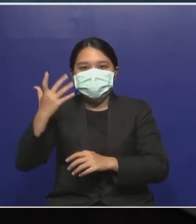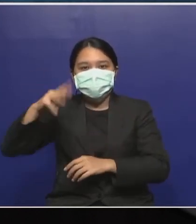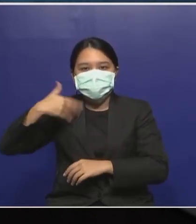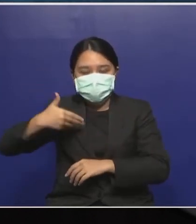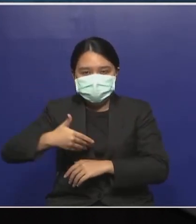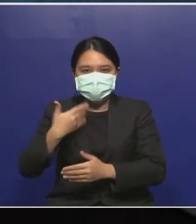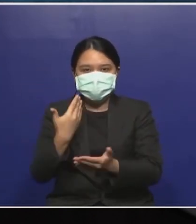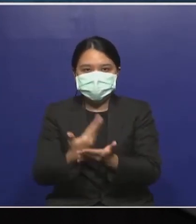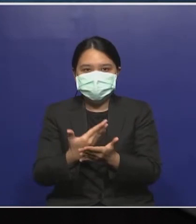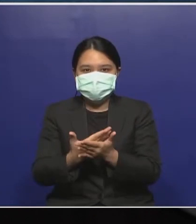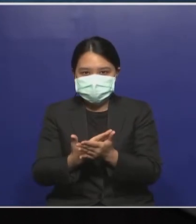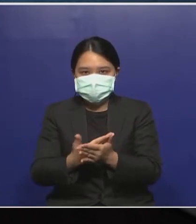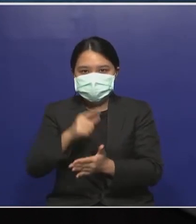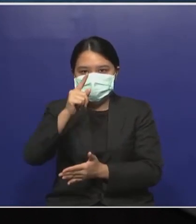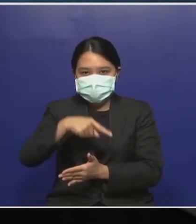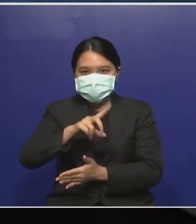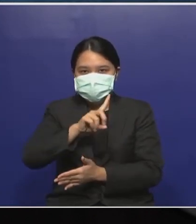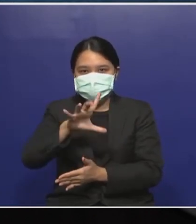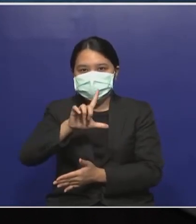ไป 1,100 ล้านบาท